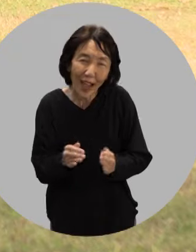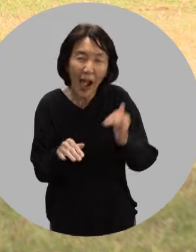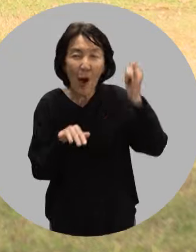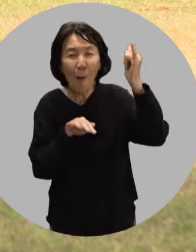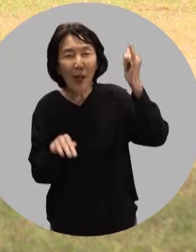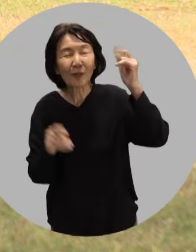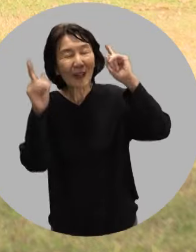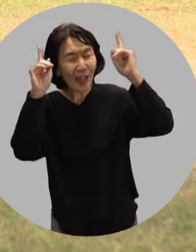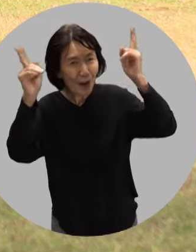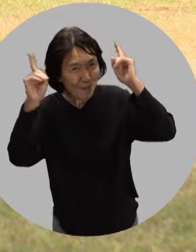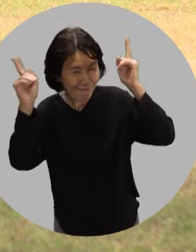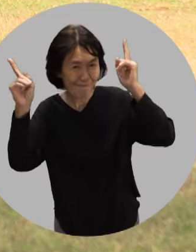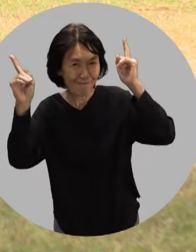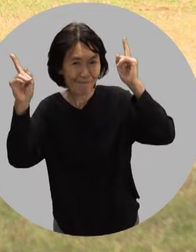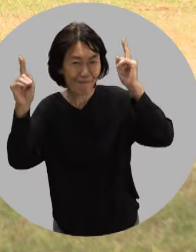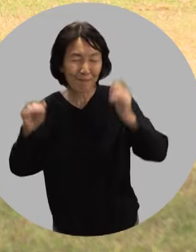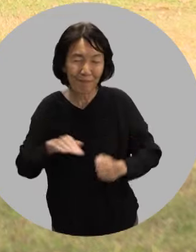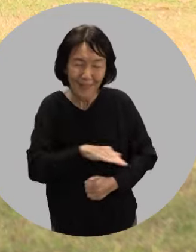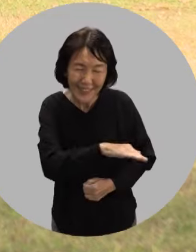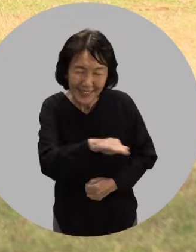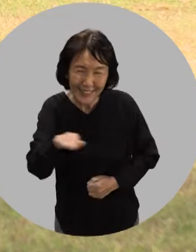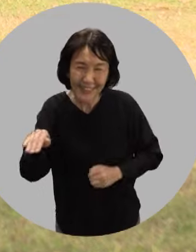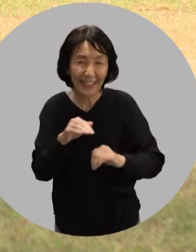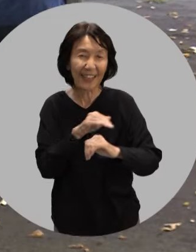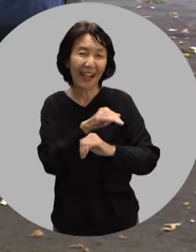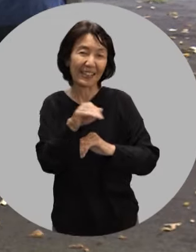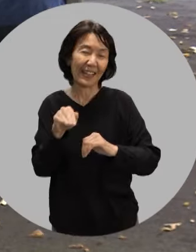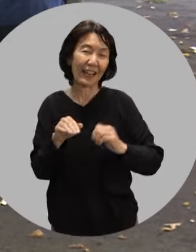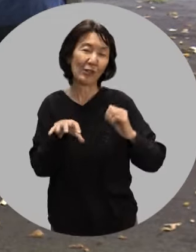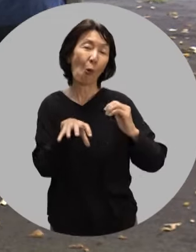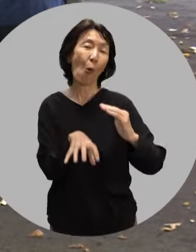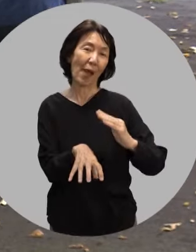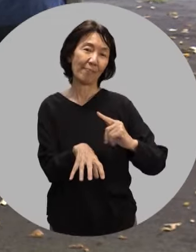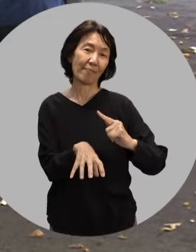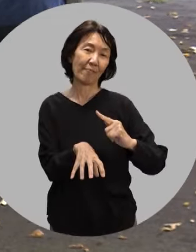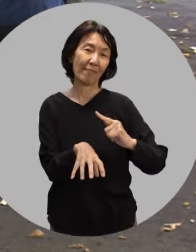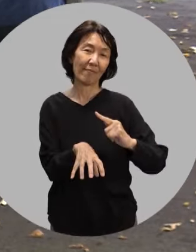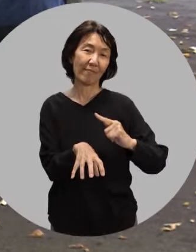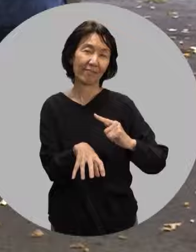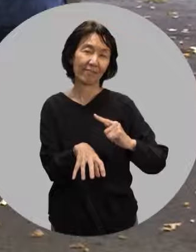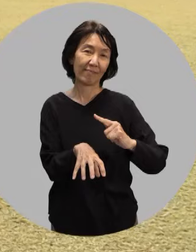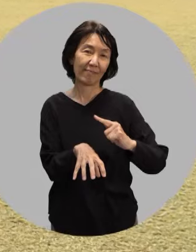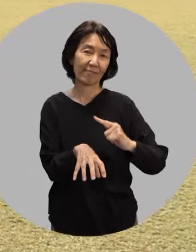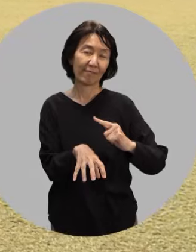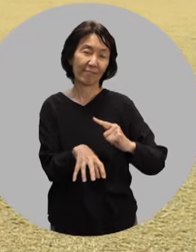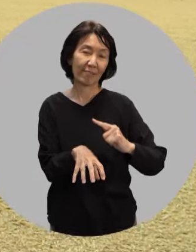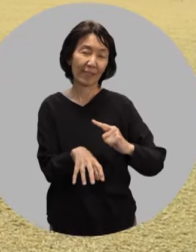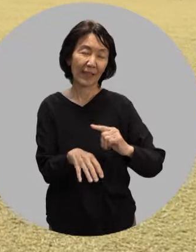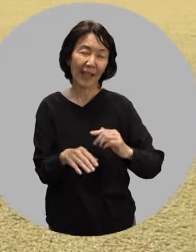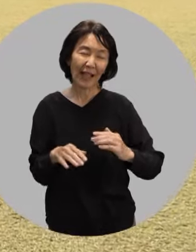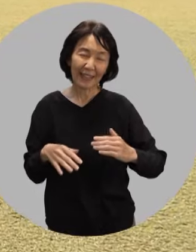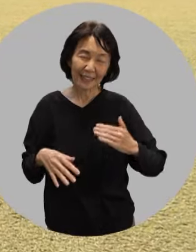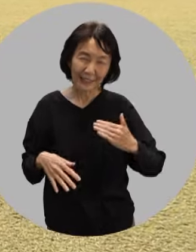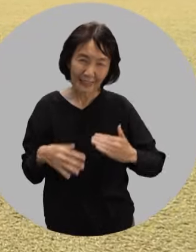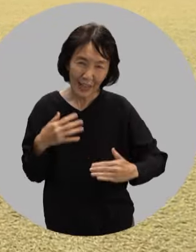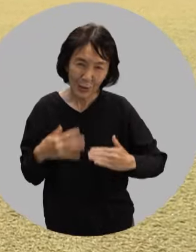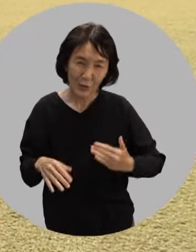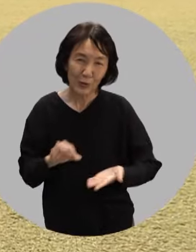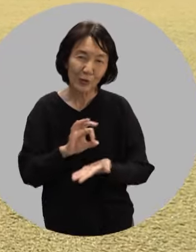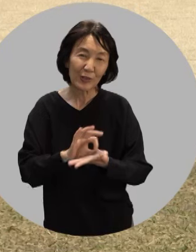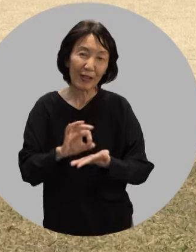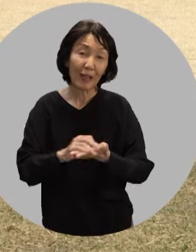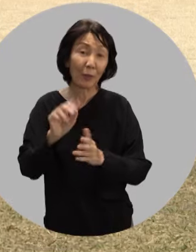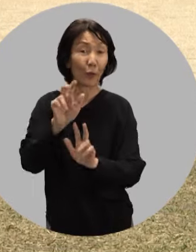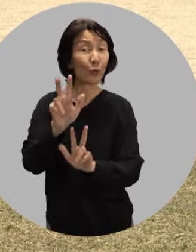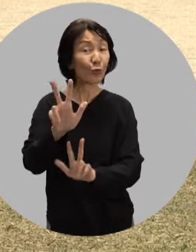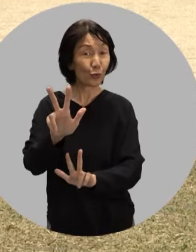で楽しんだり、みんなに愛される街の公園だからこそ、楽しく利用する